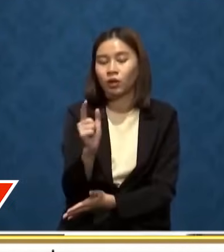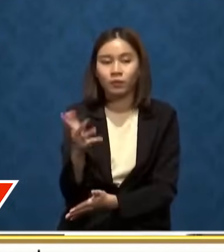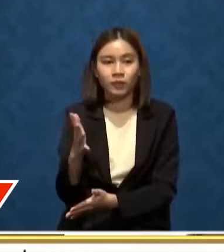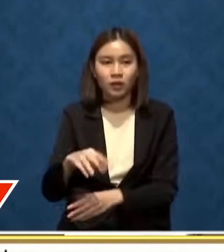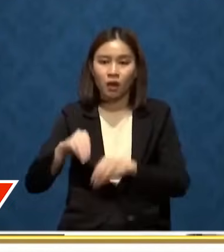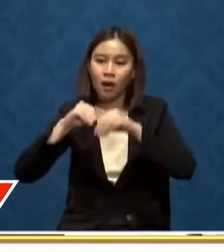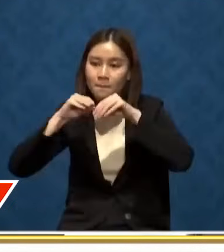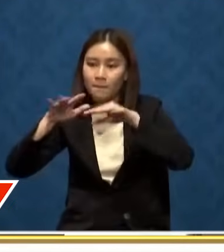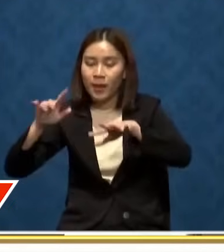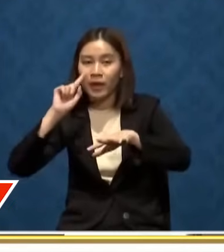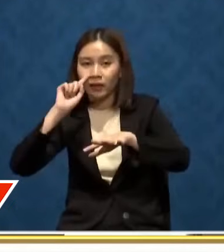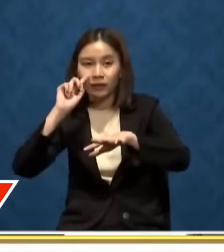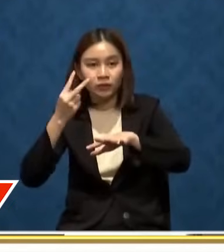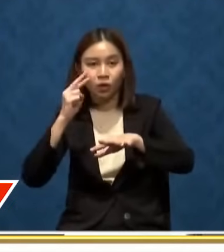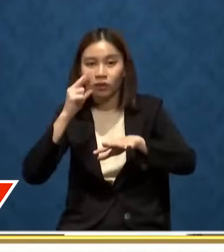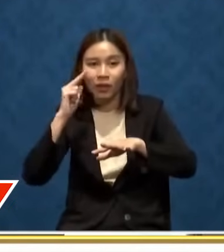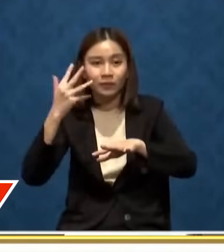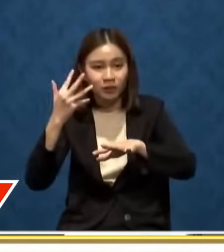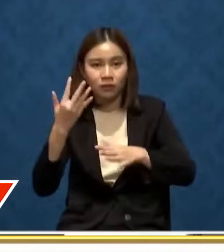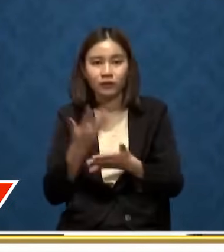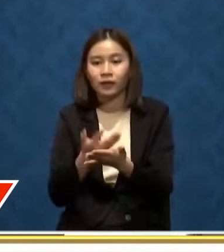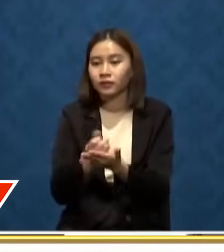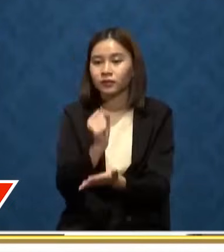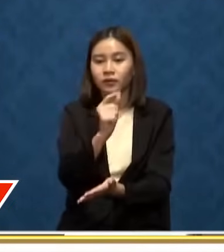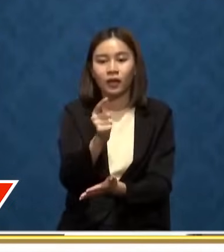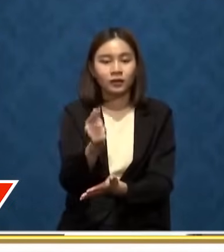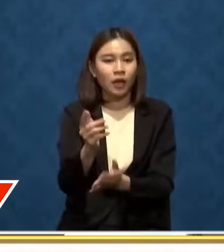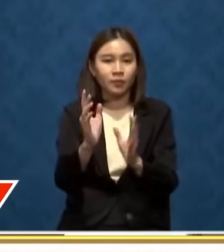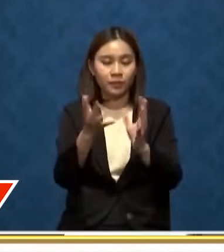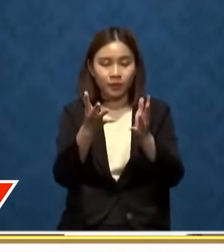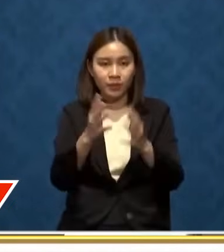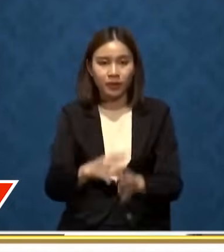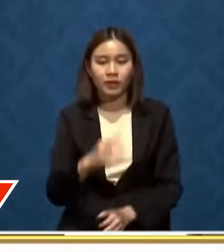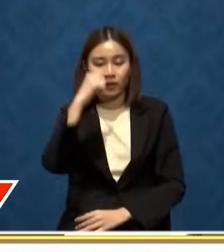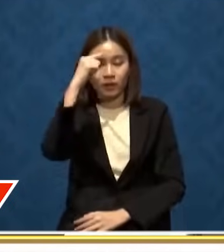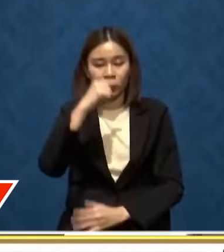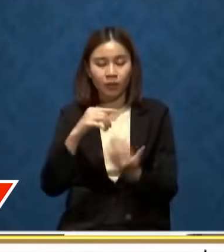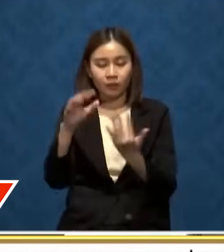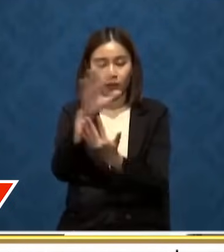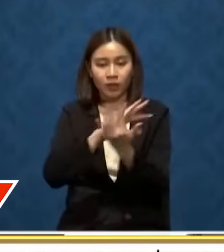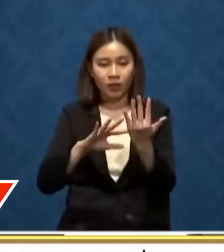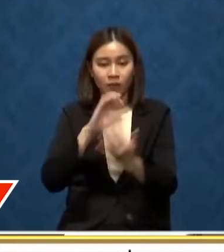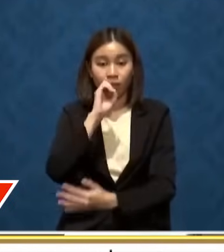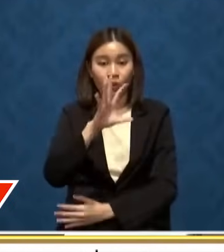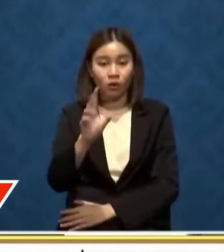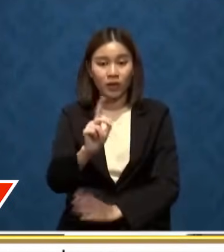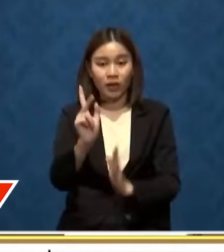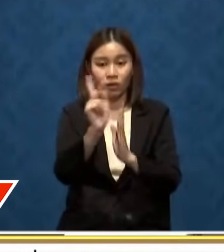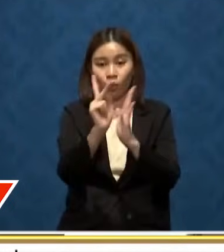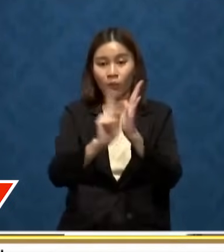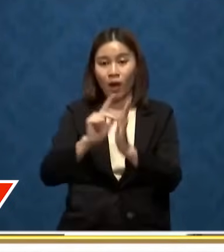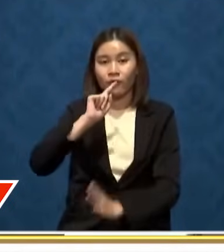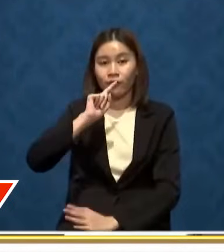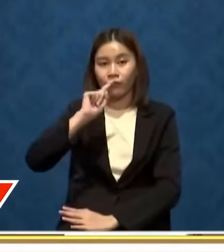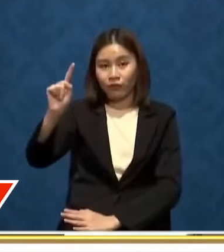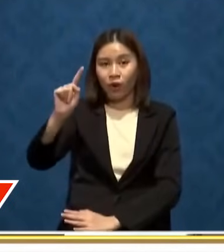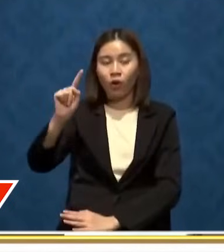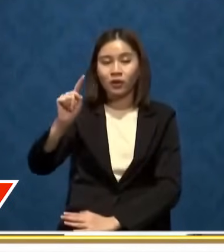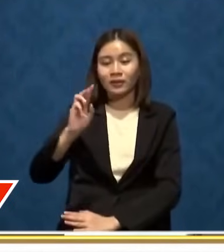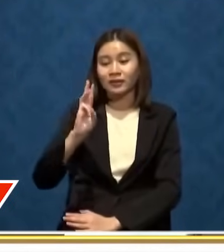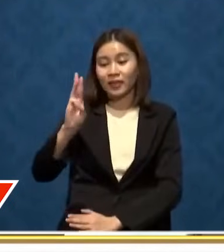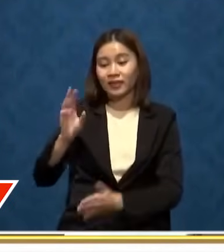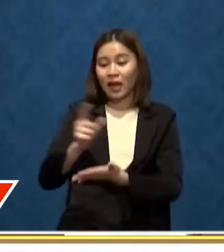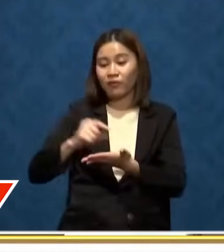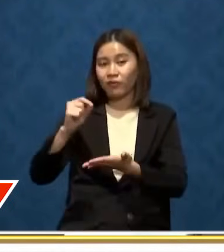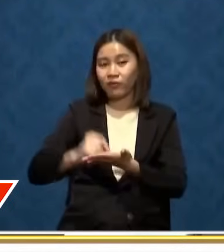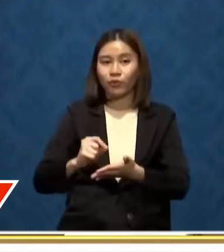ผยแพร่ซ้ำมากเท่าไหร่ก็ตามประเทศไทยบอกว่าเรามีกฎหมายที่ฟ้องร้องสัญญาที่ไม่เป็นธรรม